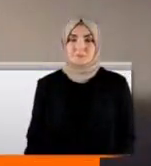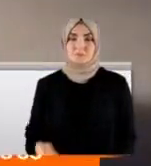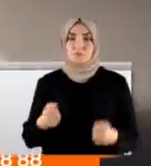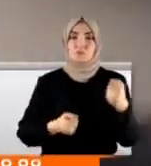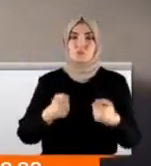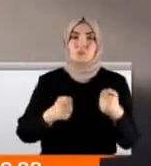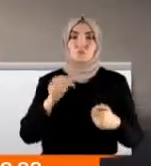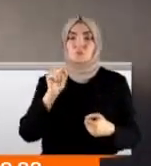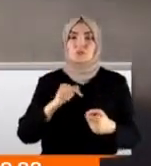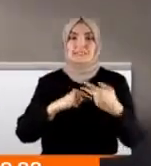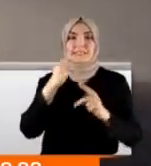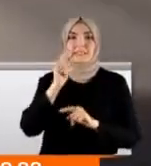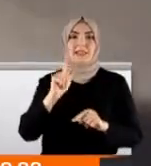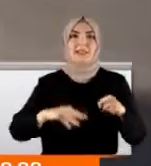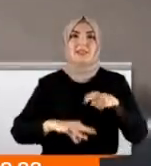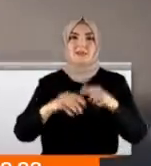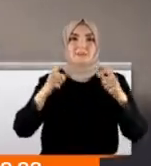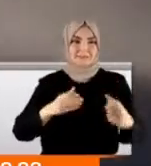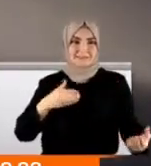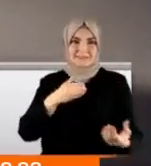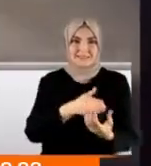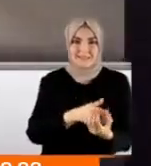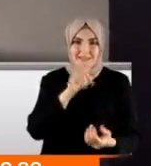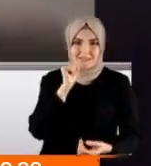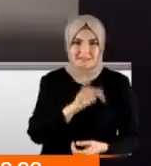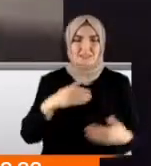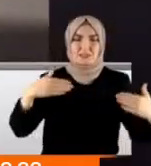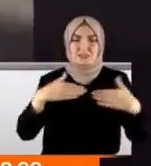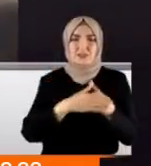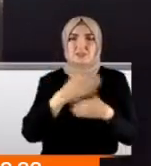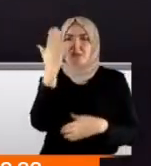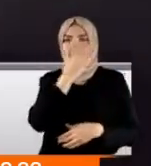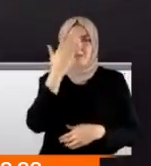Sürücü Zile'ye geldiğinde gece karanlığında önünde duran traktörü fark edemedi.